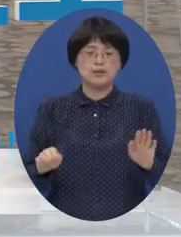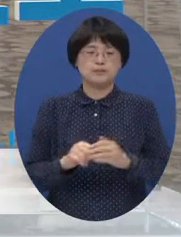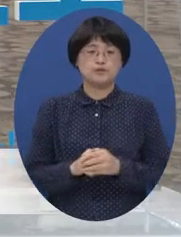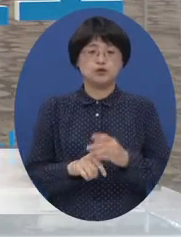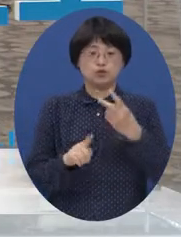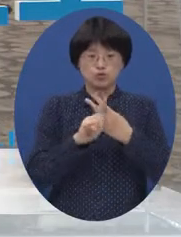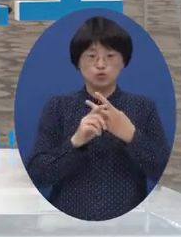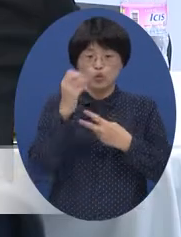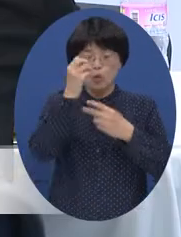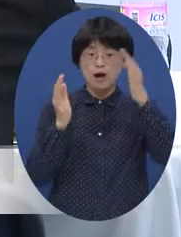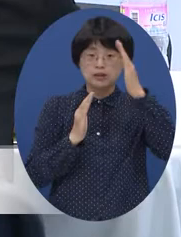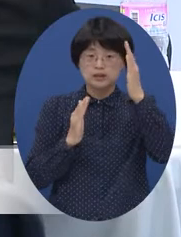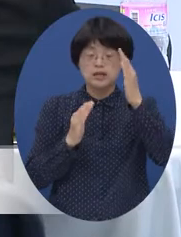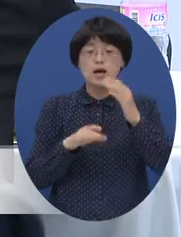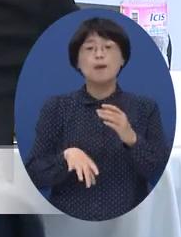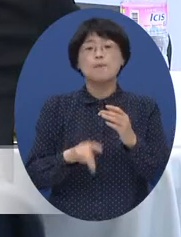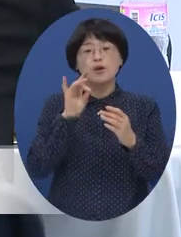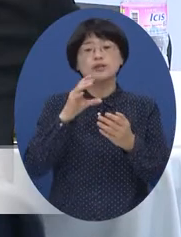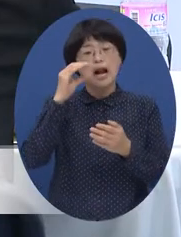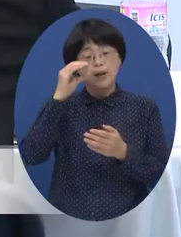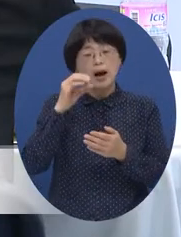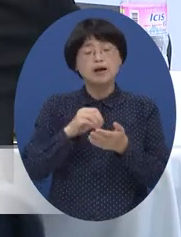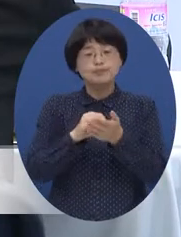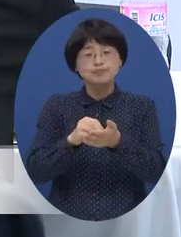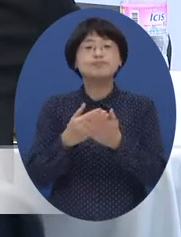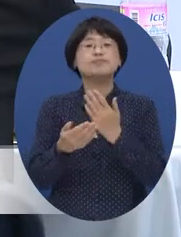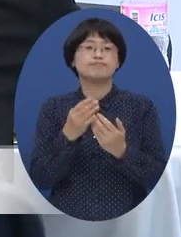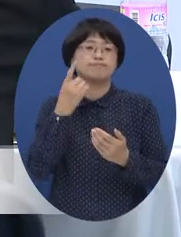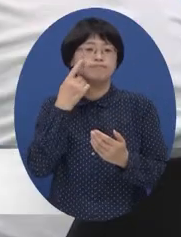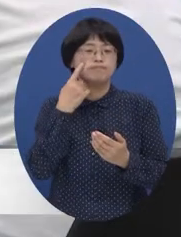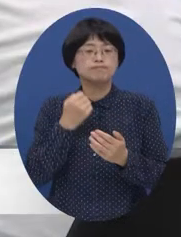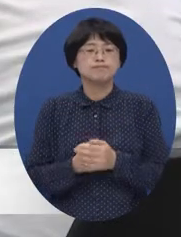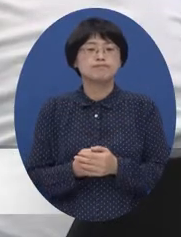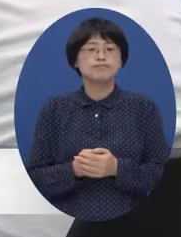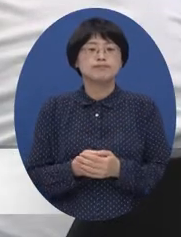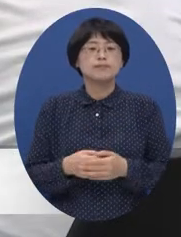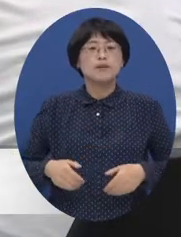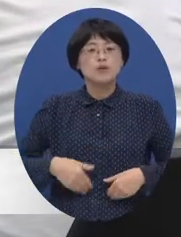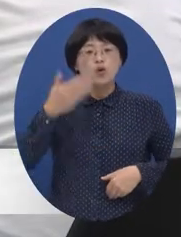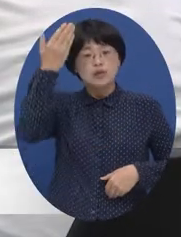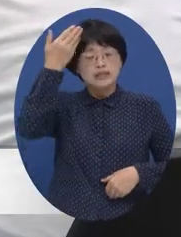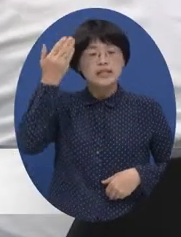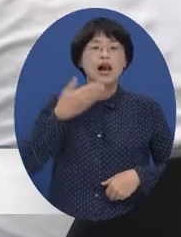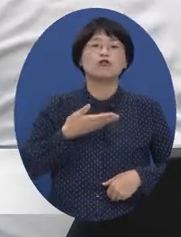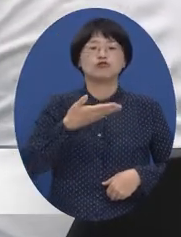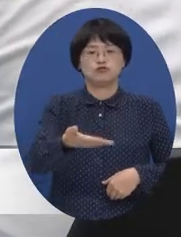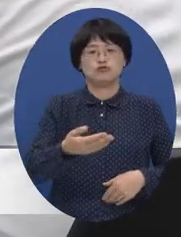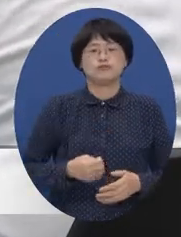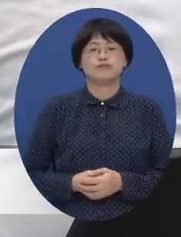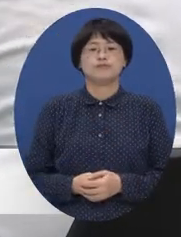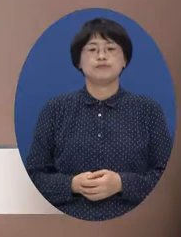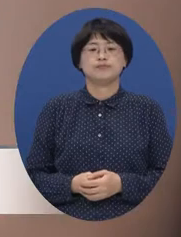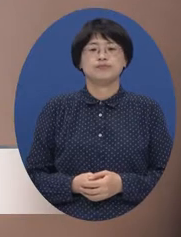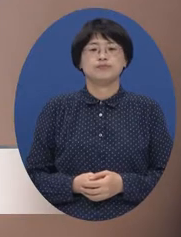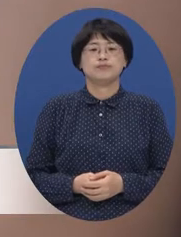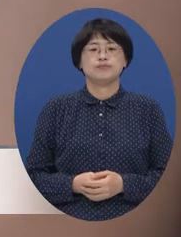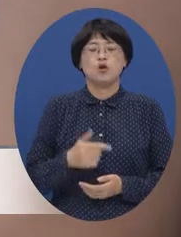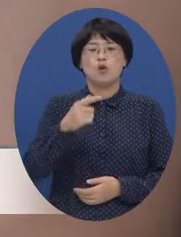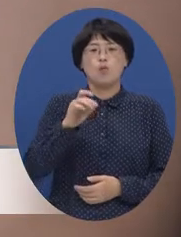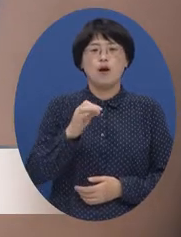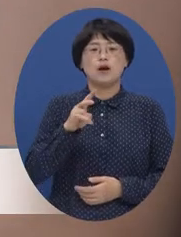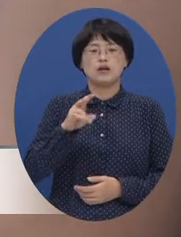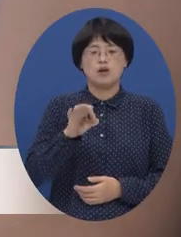수 있는 일자리를 미리 경험해보고 하기 전에 꼭 알아야 하는 노동 상식을 알려주는 행사입니다. 광역자치단체